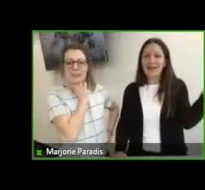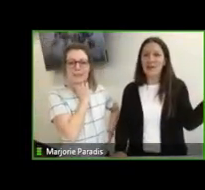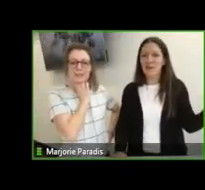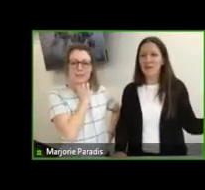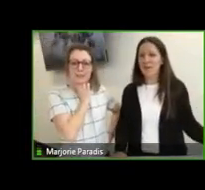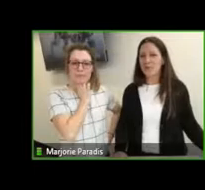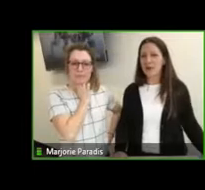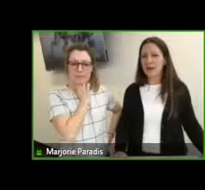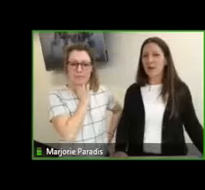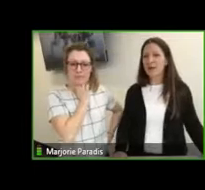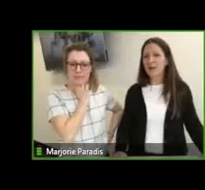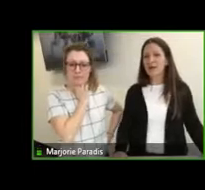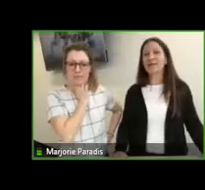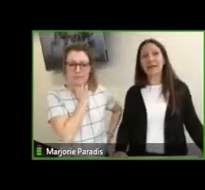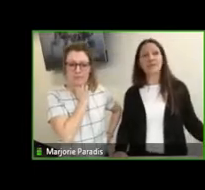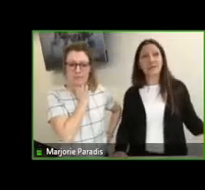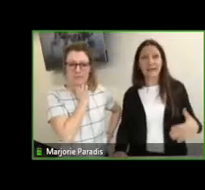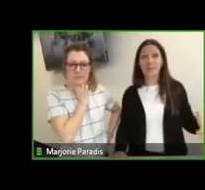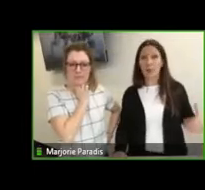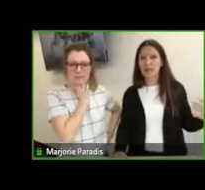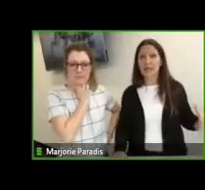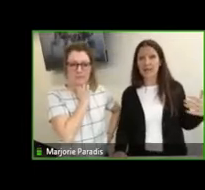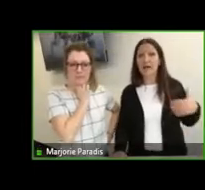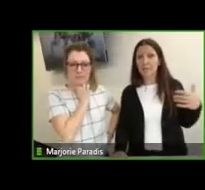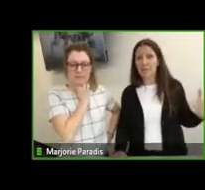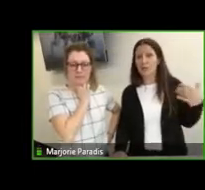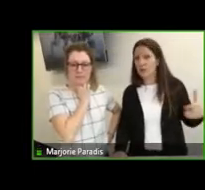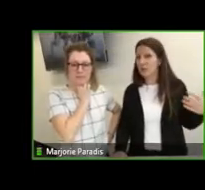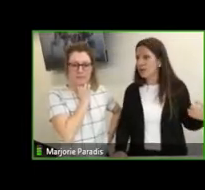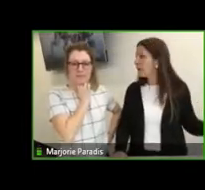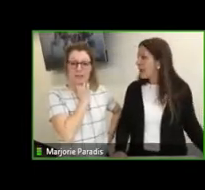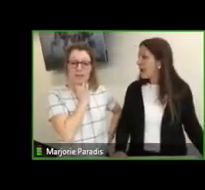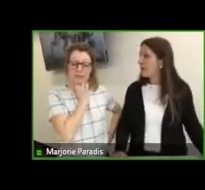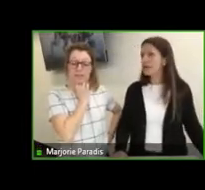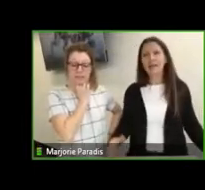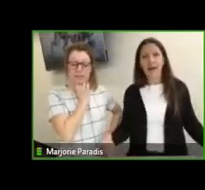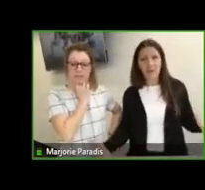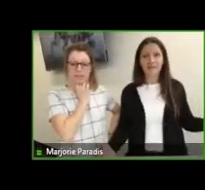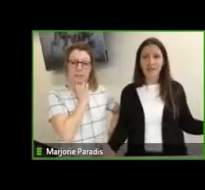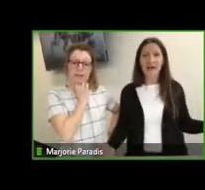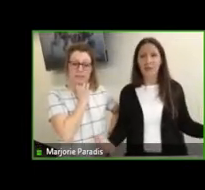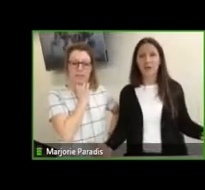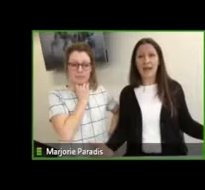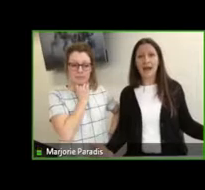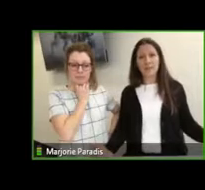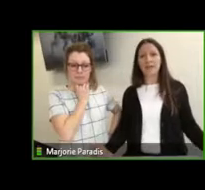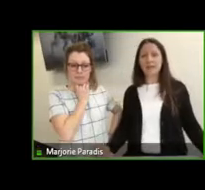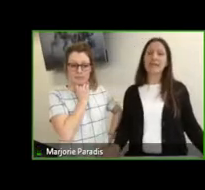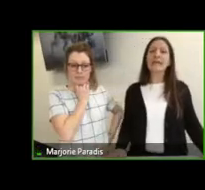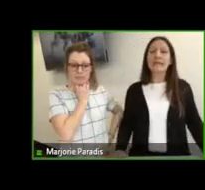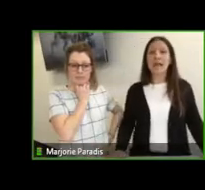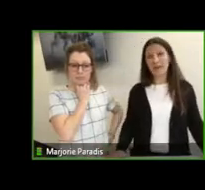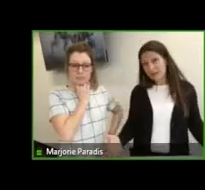l'étudiant, on pourrait croire qu'à force d'être plongé là-dedans, d'avoir des travaux à faire, on devient habileté. La méthode